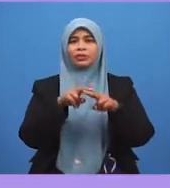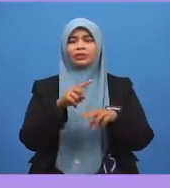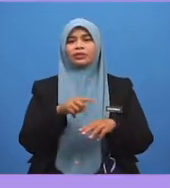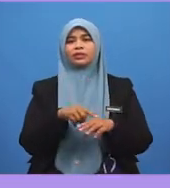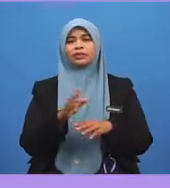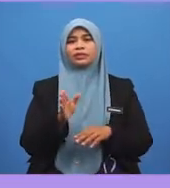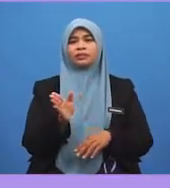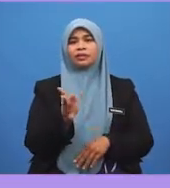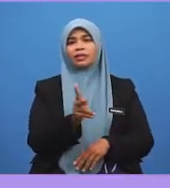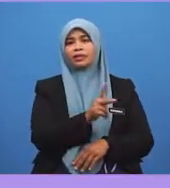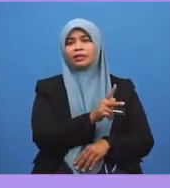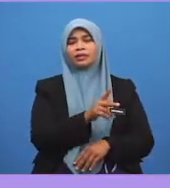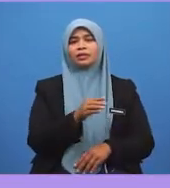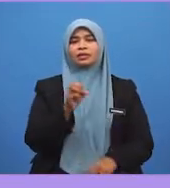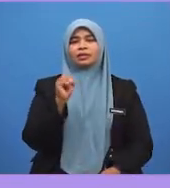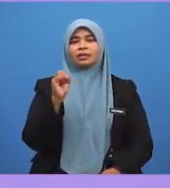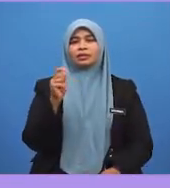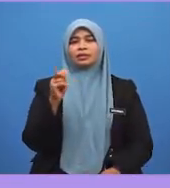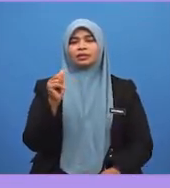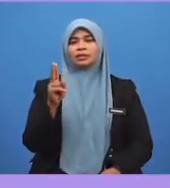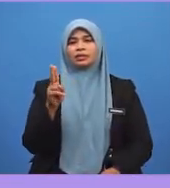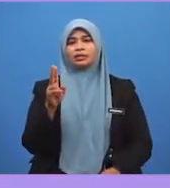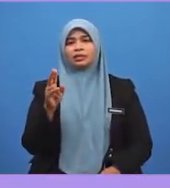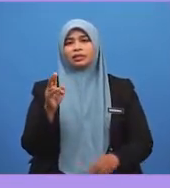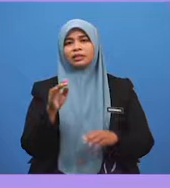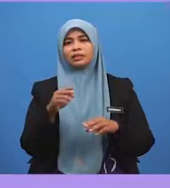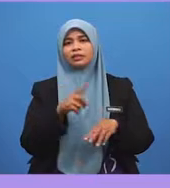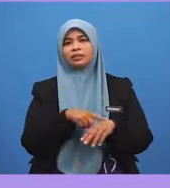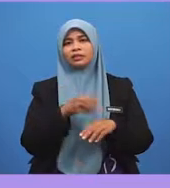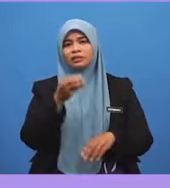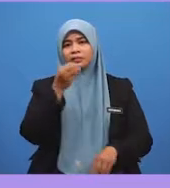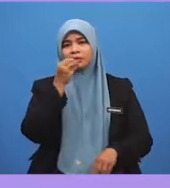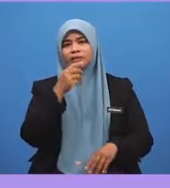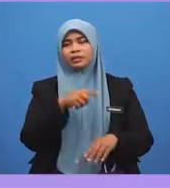kiri Siti semasa makan di kantin.